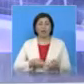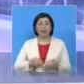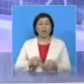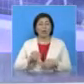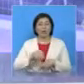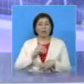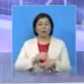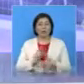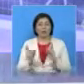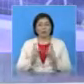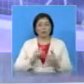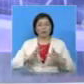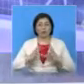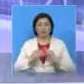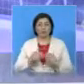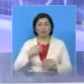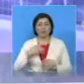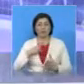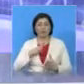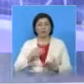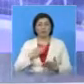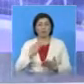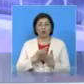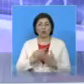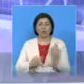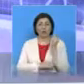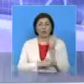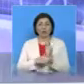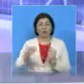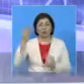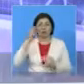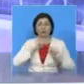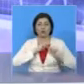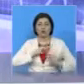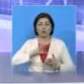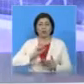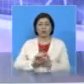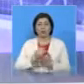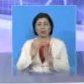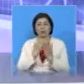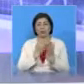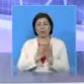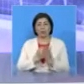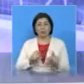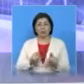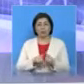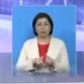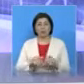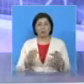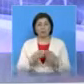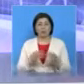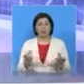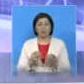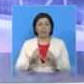жиында мониторинг жұмысының қорытындысы айтылды. Жауапты мамандар білім беру, жұмыспен қамту және әлеуметтік бағдарламалар секілді бөлімдерге